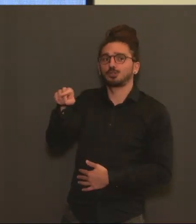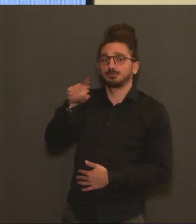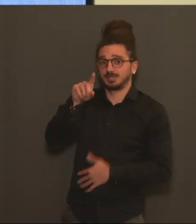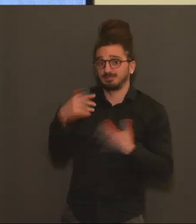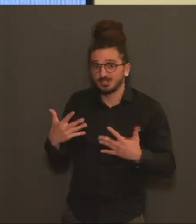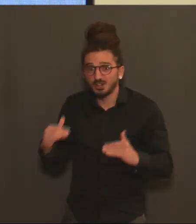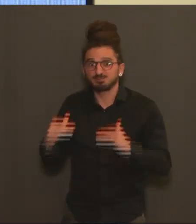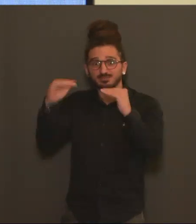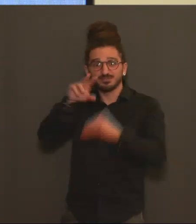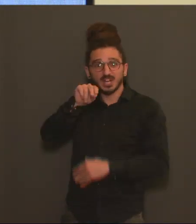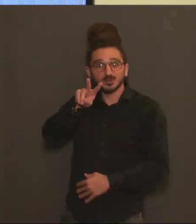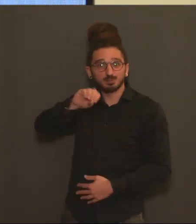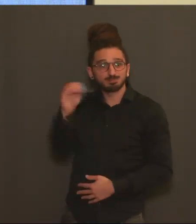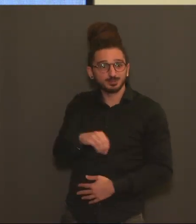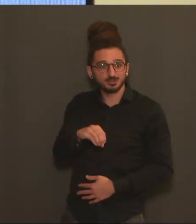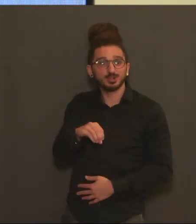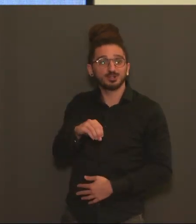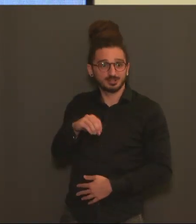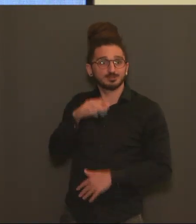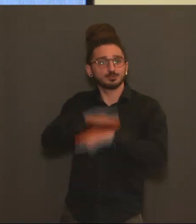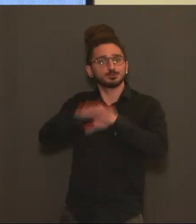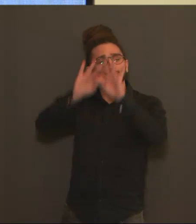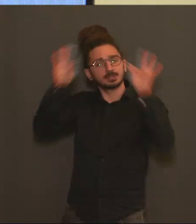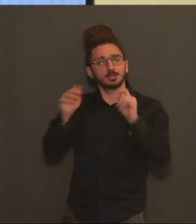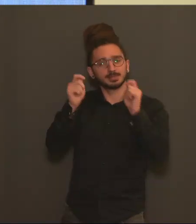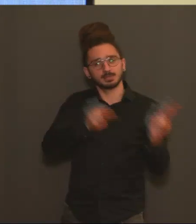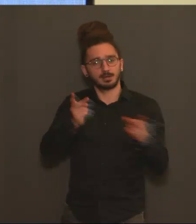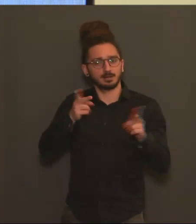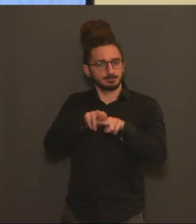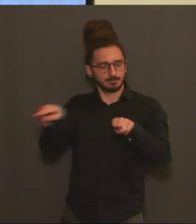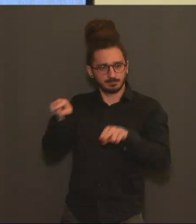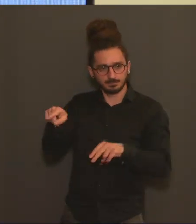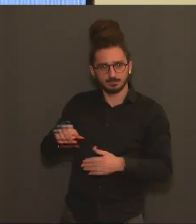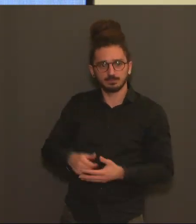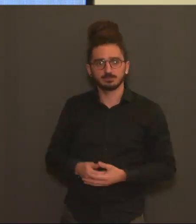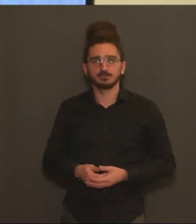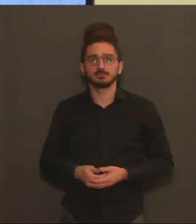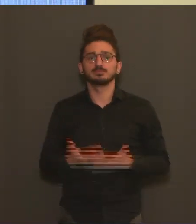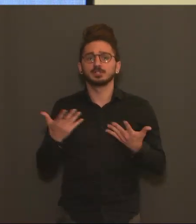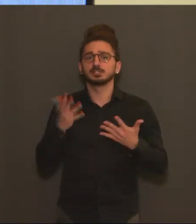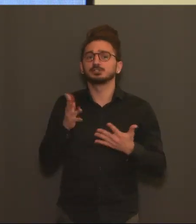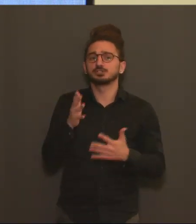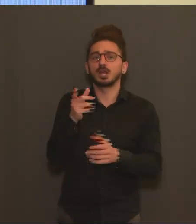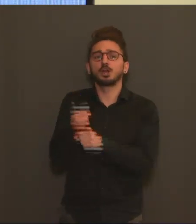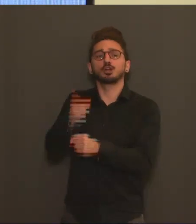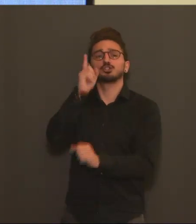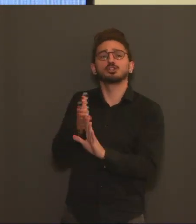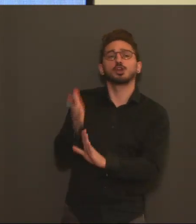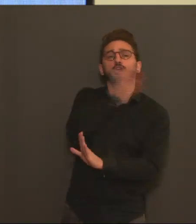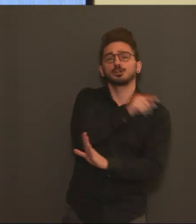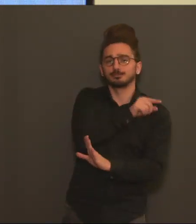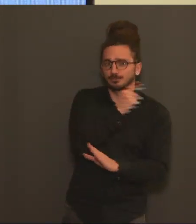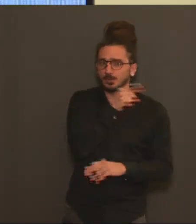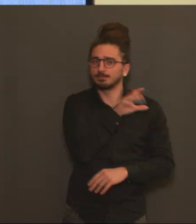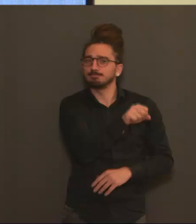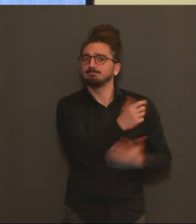augmentation a déjà été observée dans d'autres moments de l'épidémie, entre autres l'année passée. Elle est même montée jusqu'à 30% par